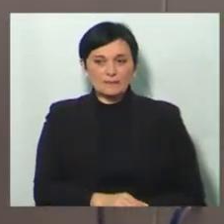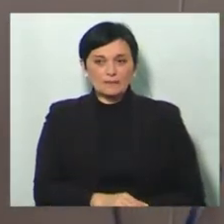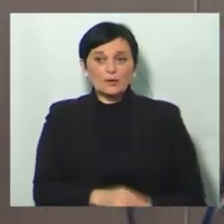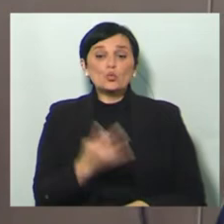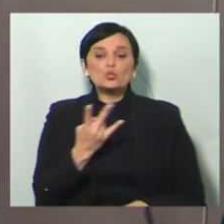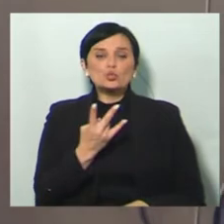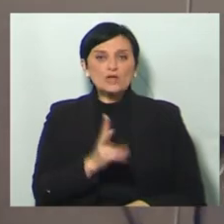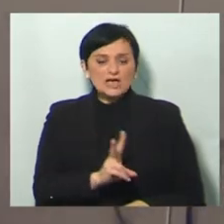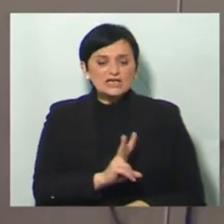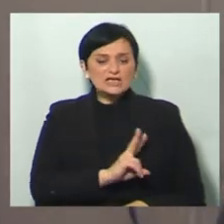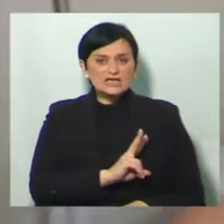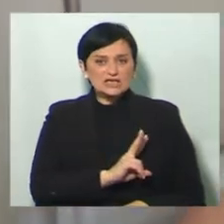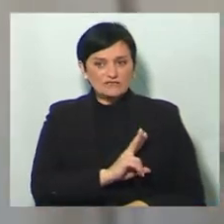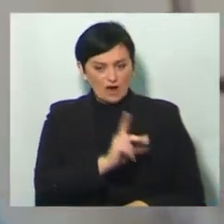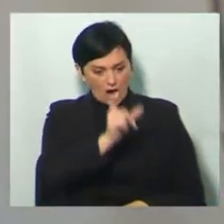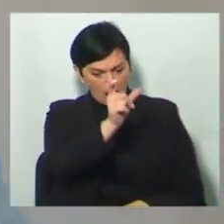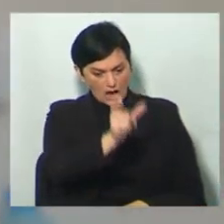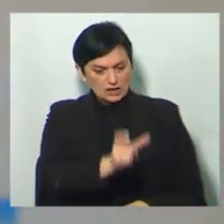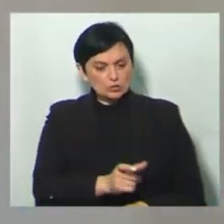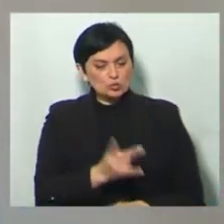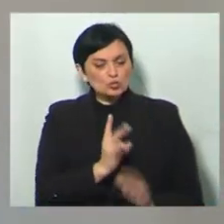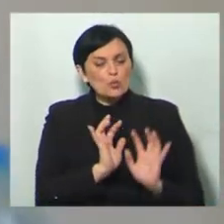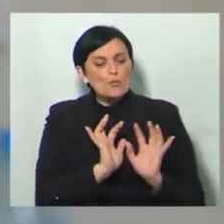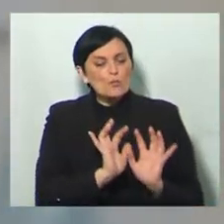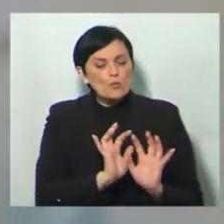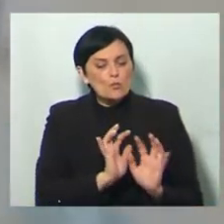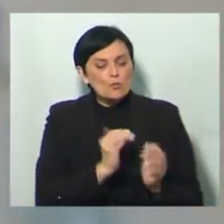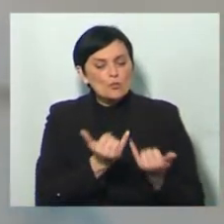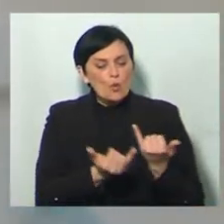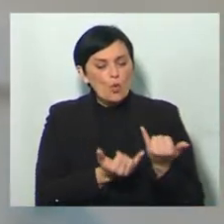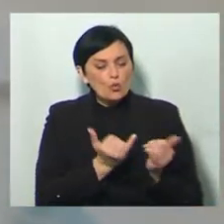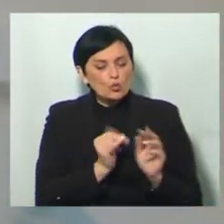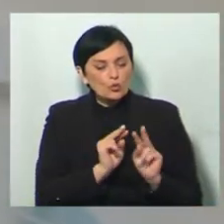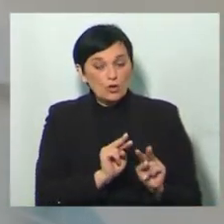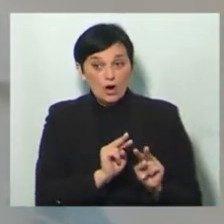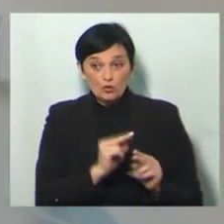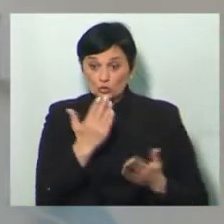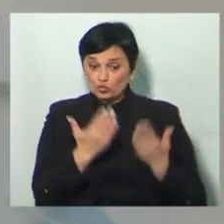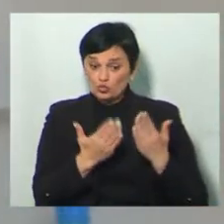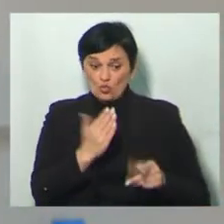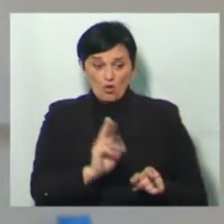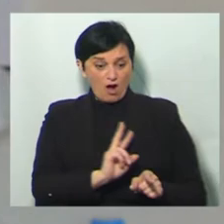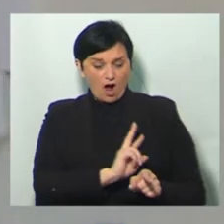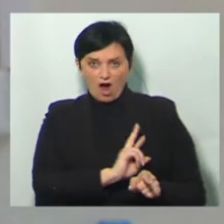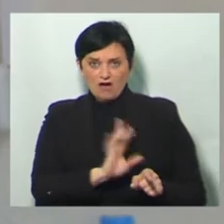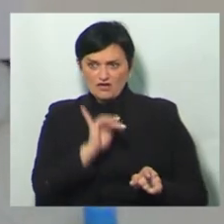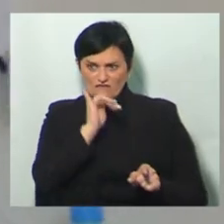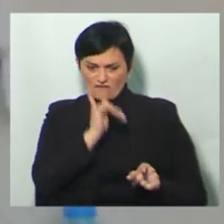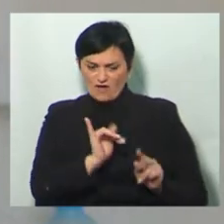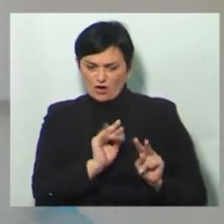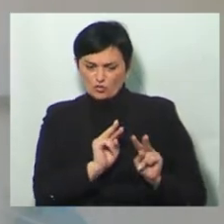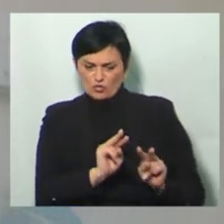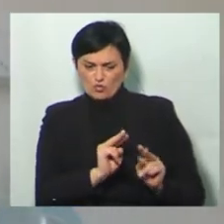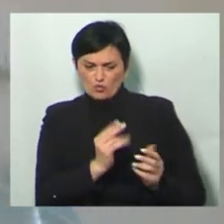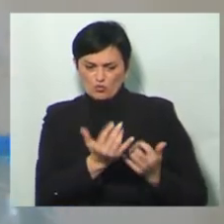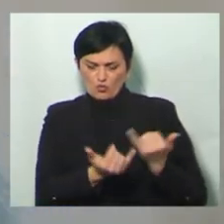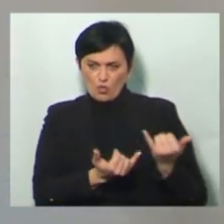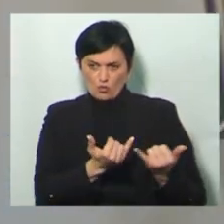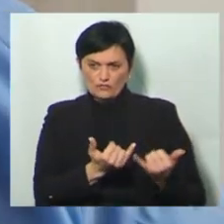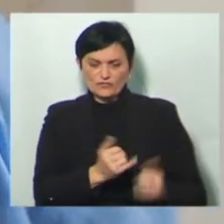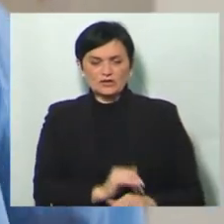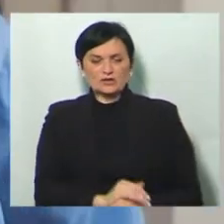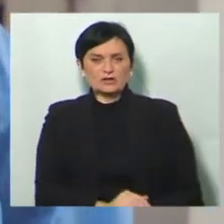Unde gheqvardes adamiani, aba mouaro im patsients, tore tu ar gheqvars imas ver mouvli. Ძალიან